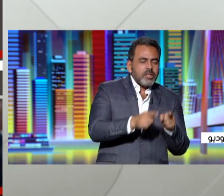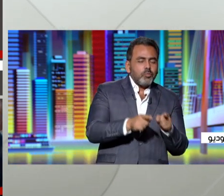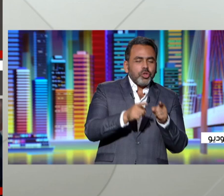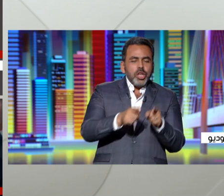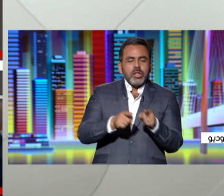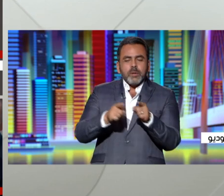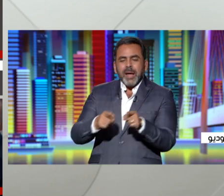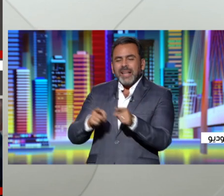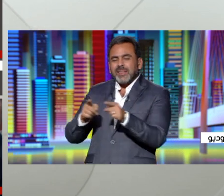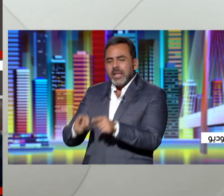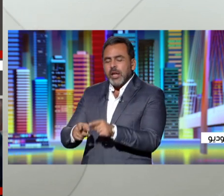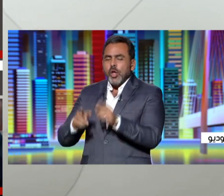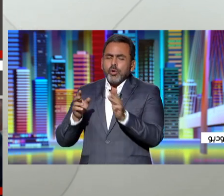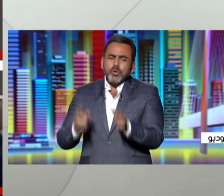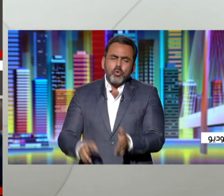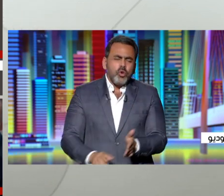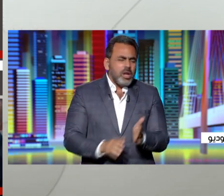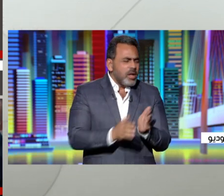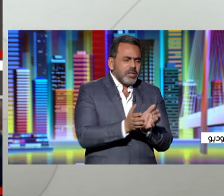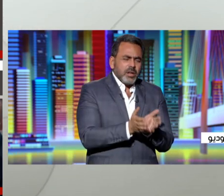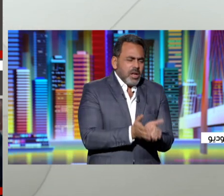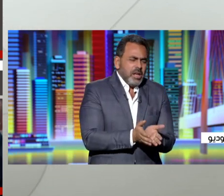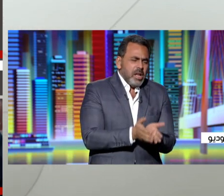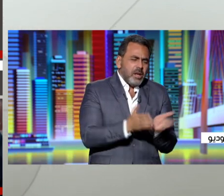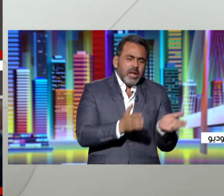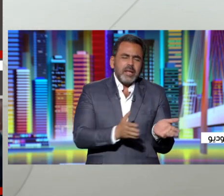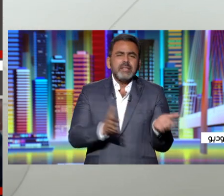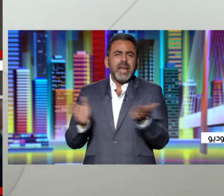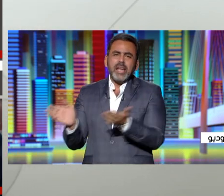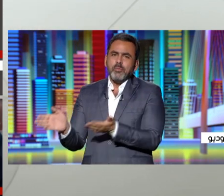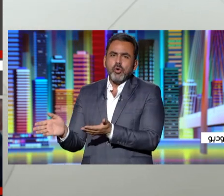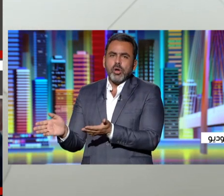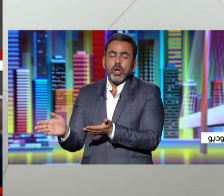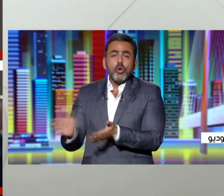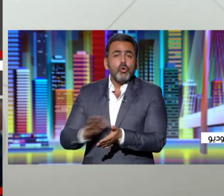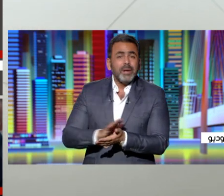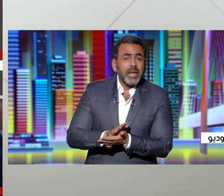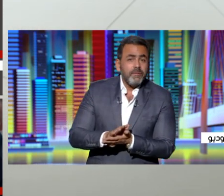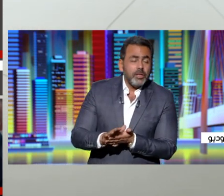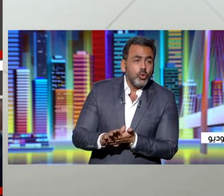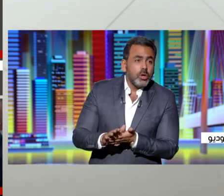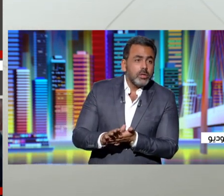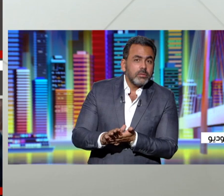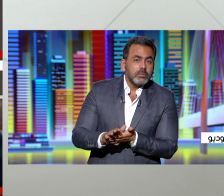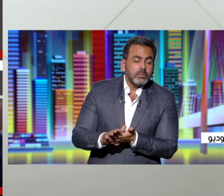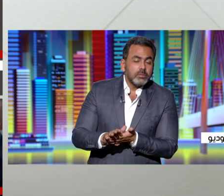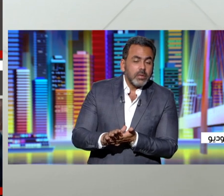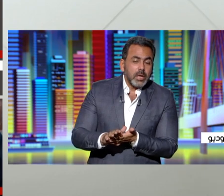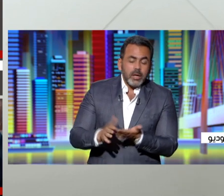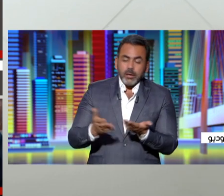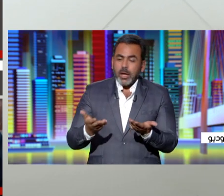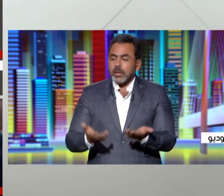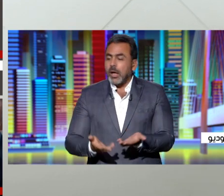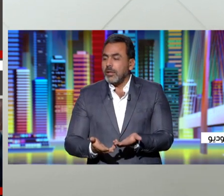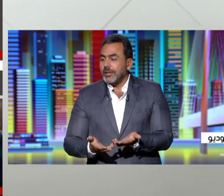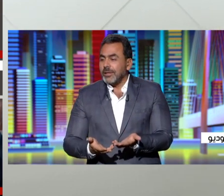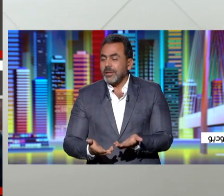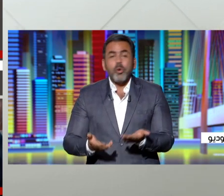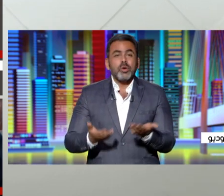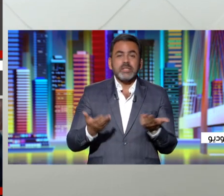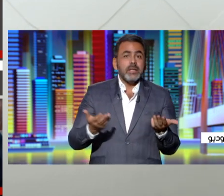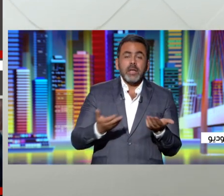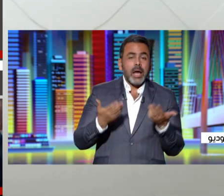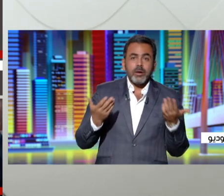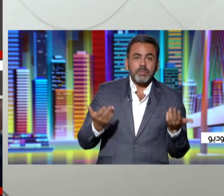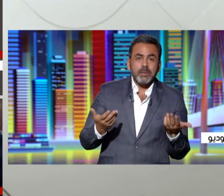قرار اسمه 2 ا ا وبيقول يا اسرائيليين انس سحبه ومن غير فيتو الله